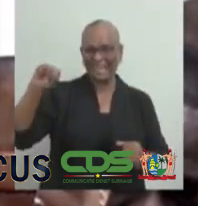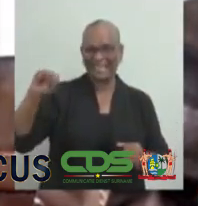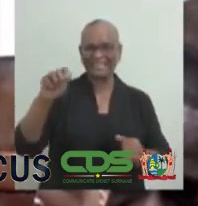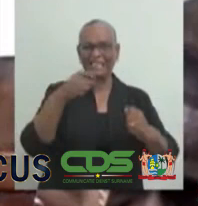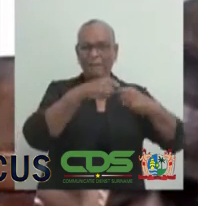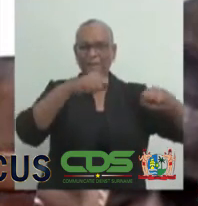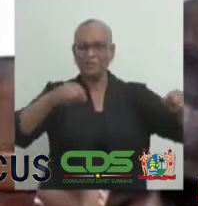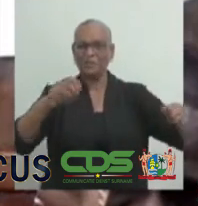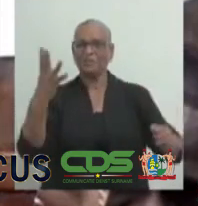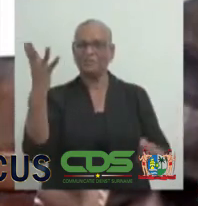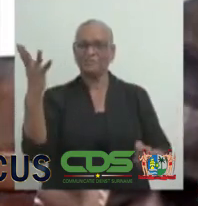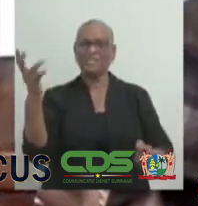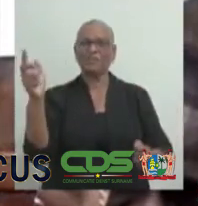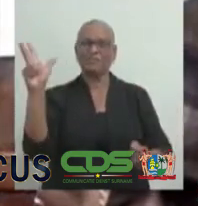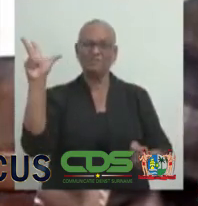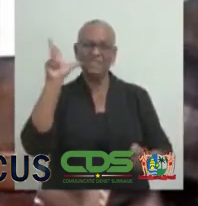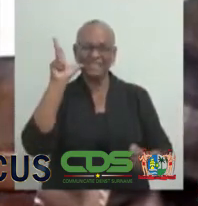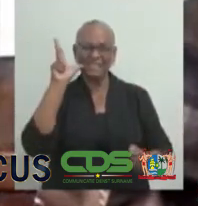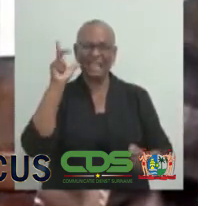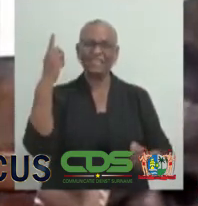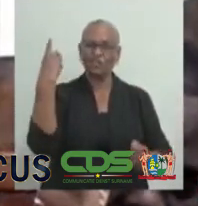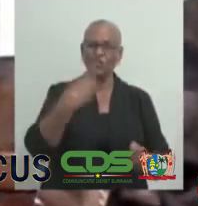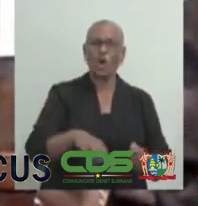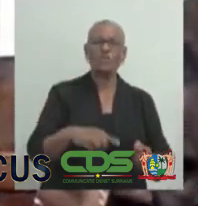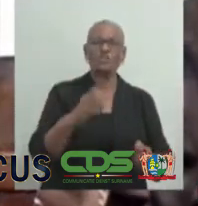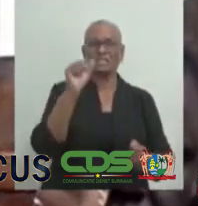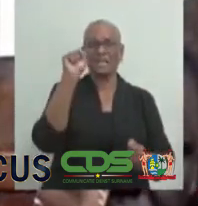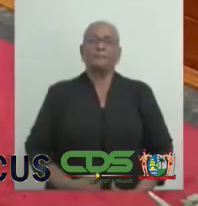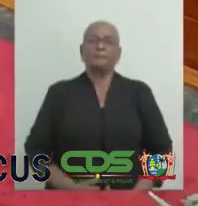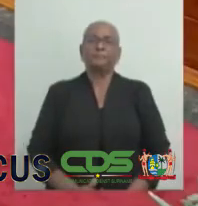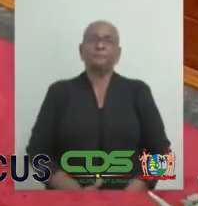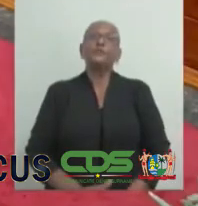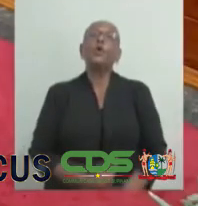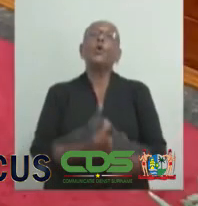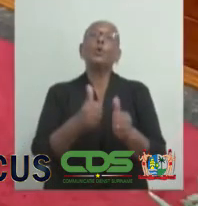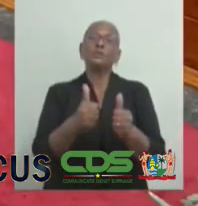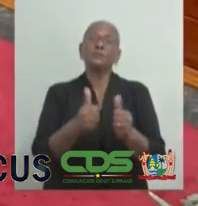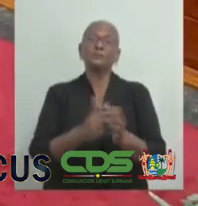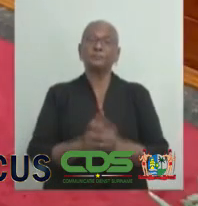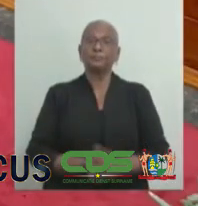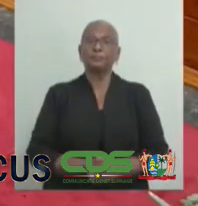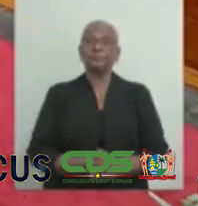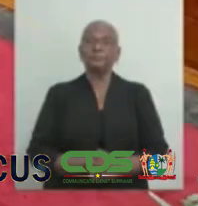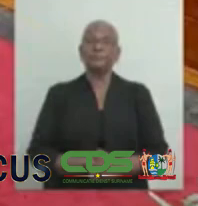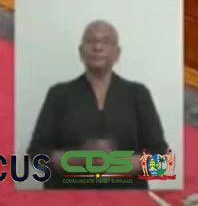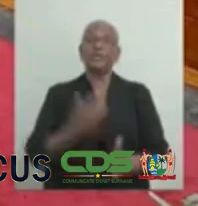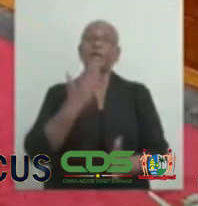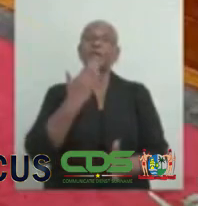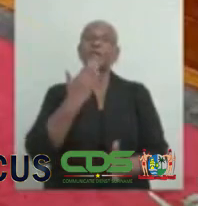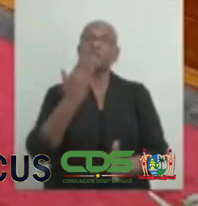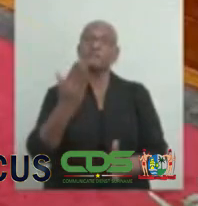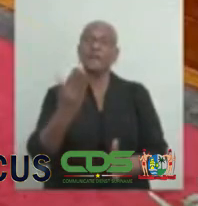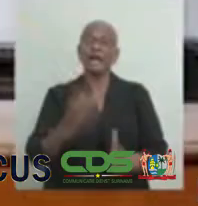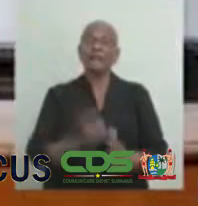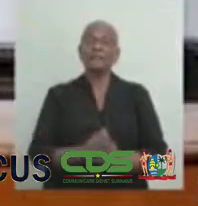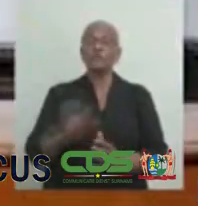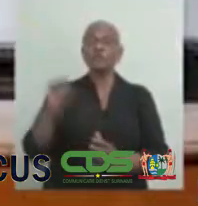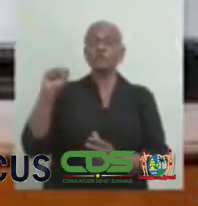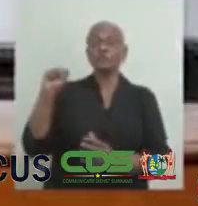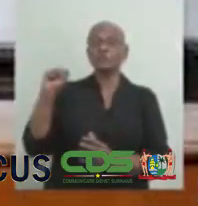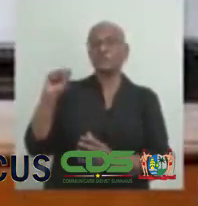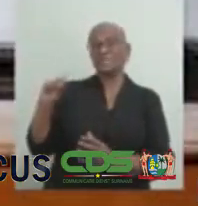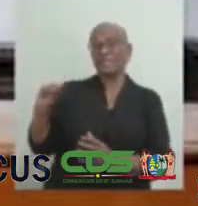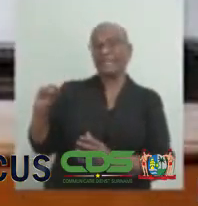25.584.384.000 Surinaamse dollar. Dank u wel. Ik vraag de substituut griffier zich